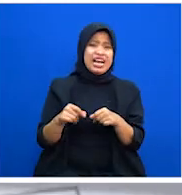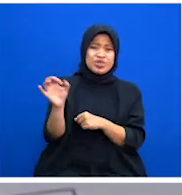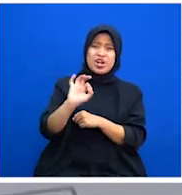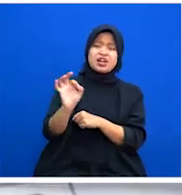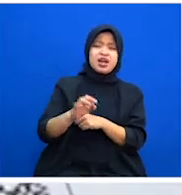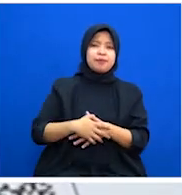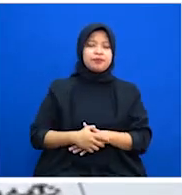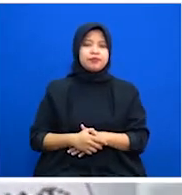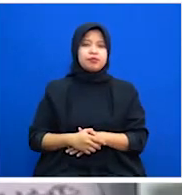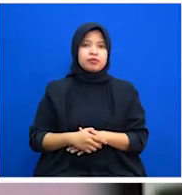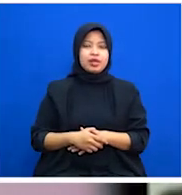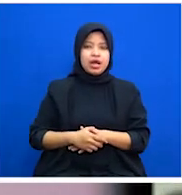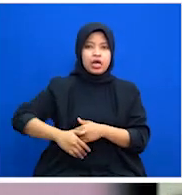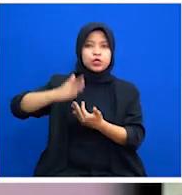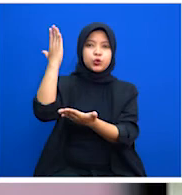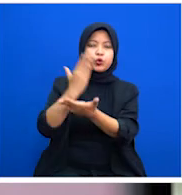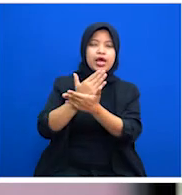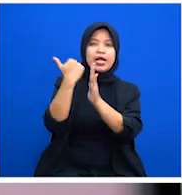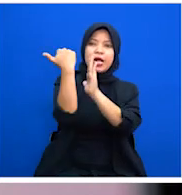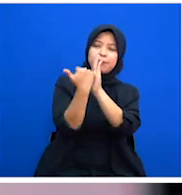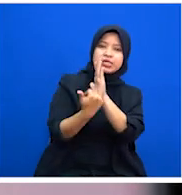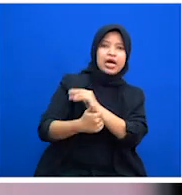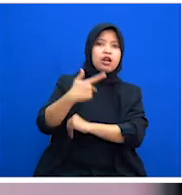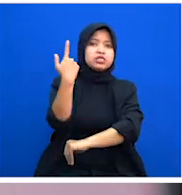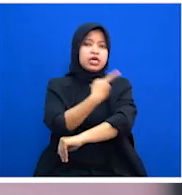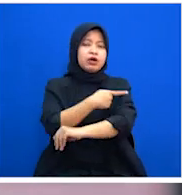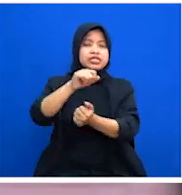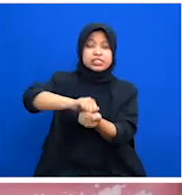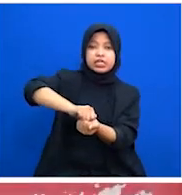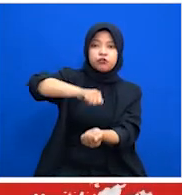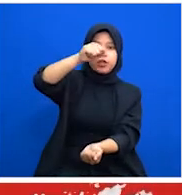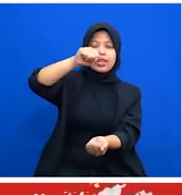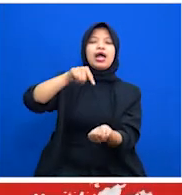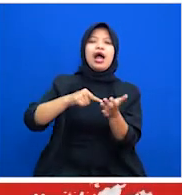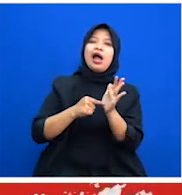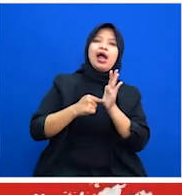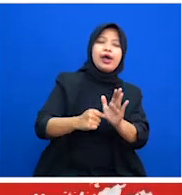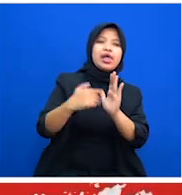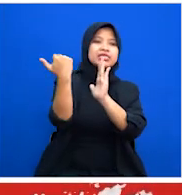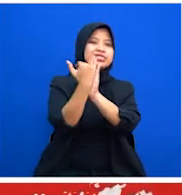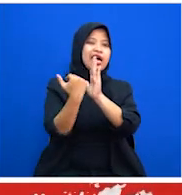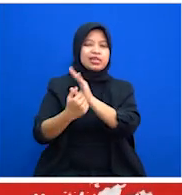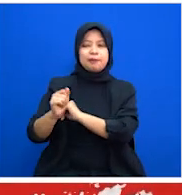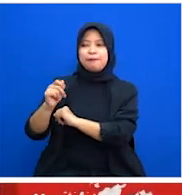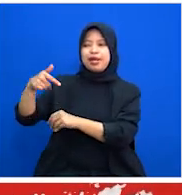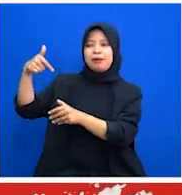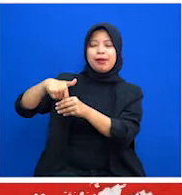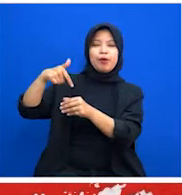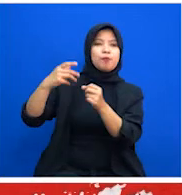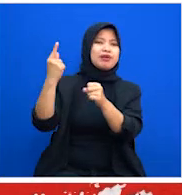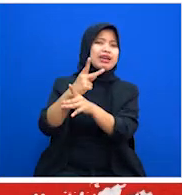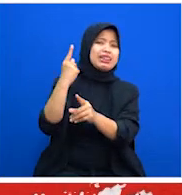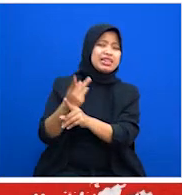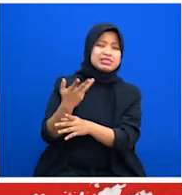tersebut oleh karena penentuan kebijakan terkait sertifikat vaksin yang dijadikan sebagai syarat untuk membeli BBM di SPBU